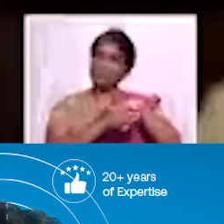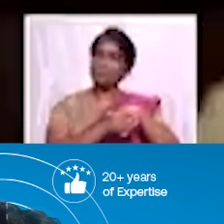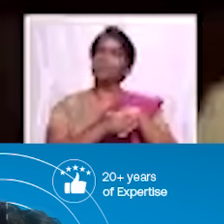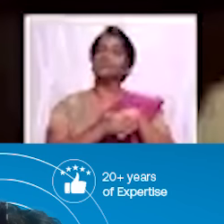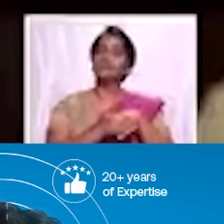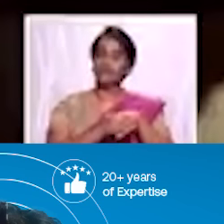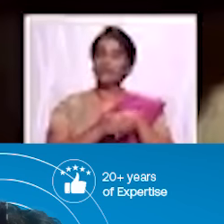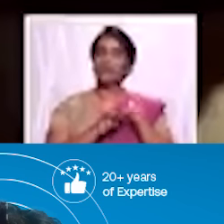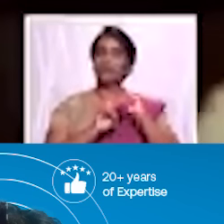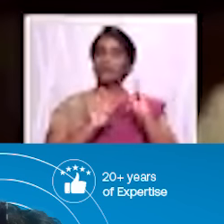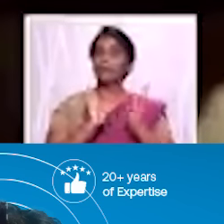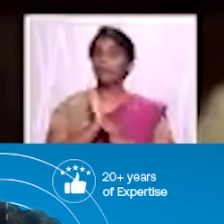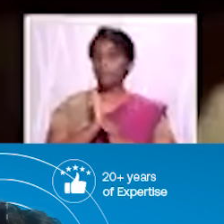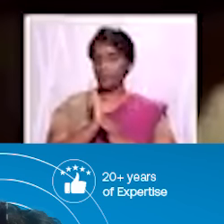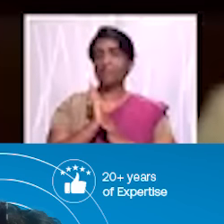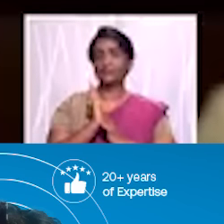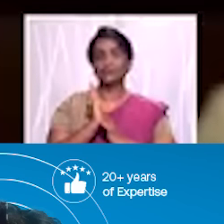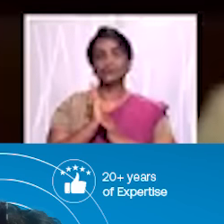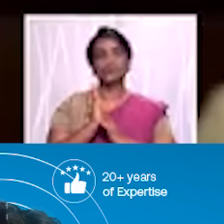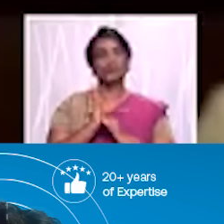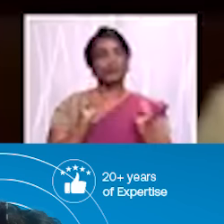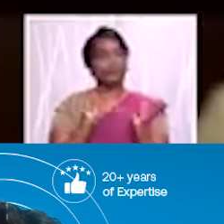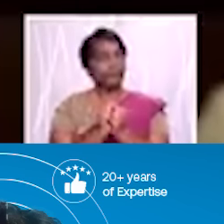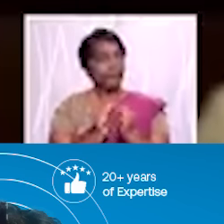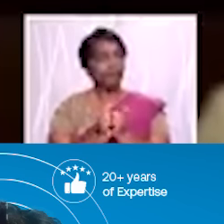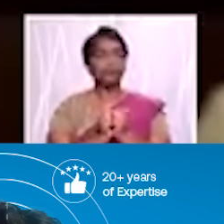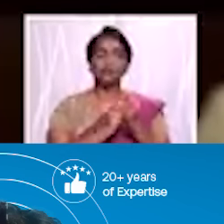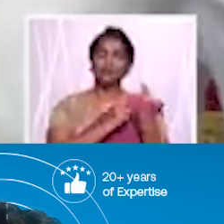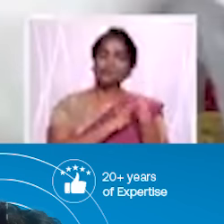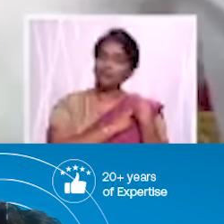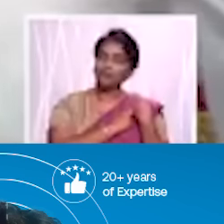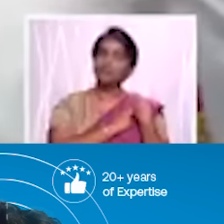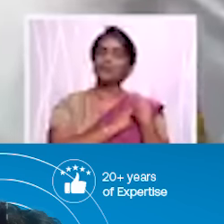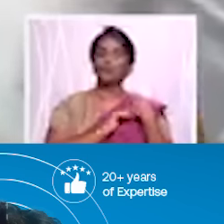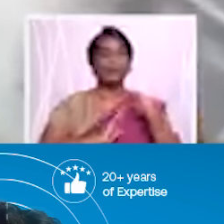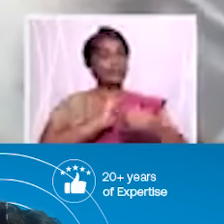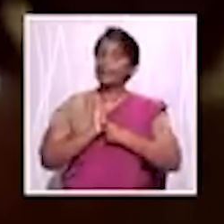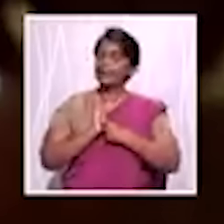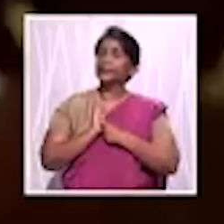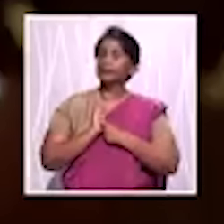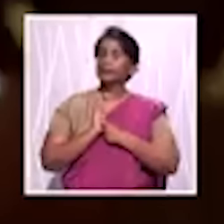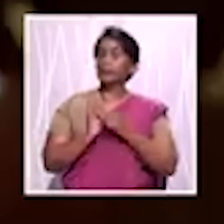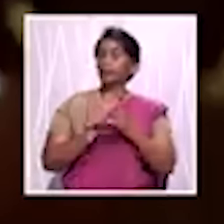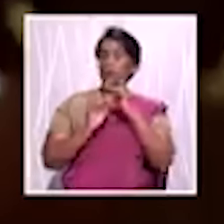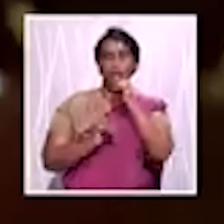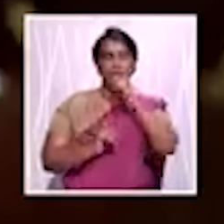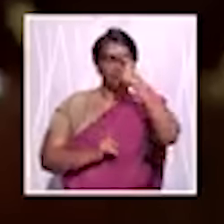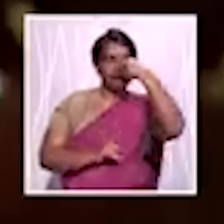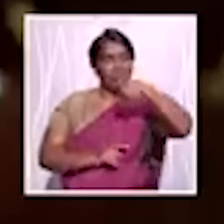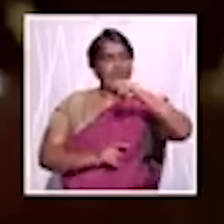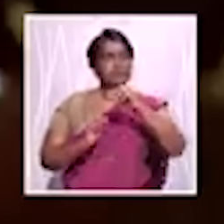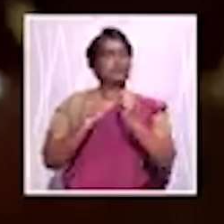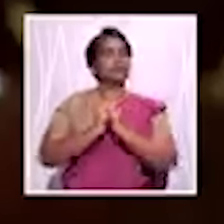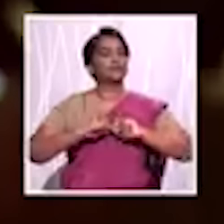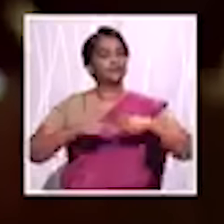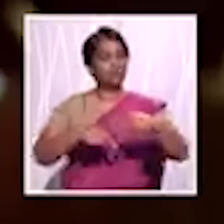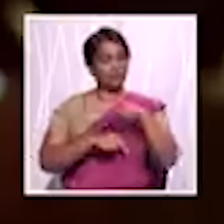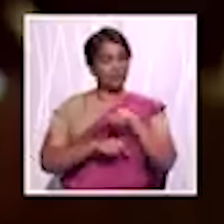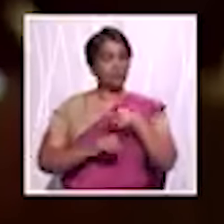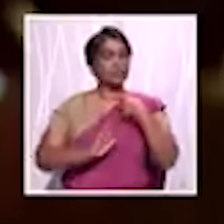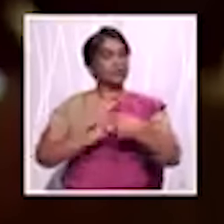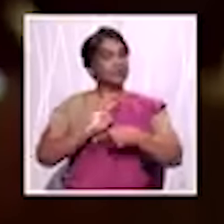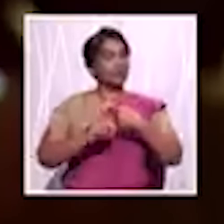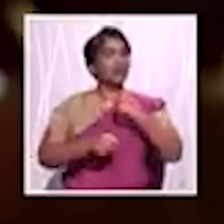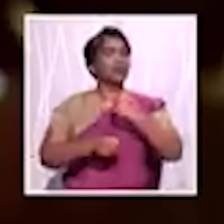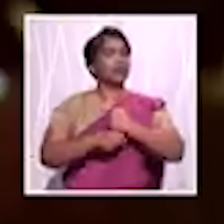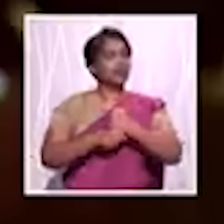அமர்சூரிய ஜனாதிபதி அனந்தரகுமார திச நாயக முன்னிலையில் பதவி பிரமாணம் செய்து கொண்டார் வெளிவிவகாரம் வெளிநாட்டு வேலைவாய்ப்பு மற்றும்